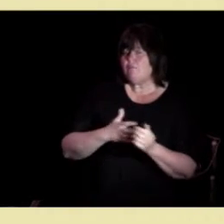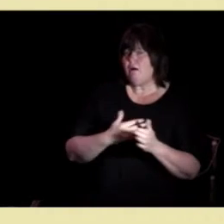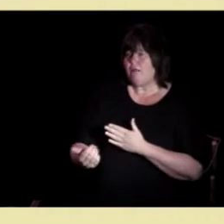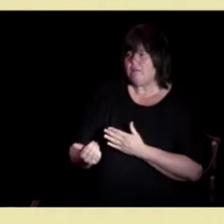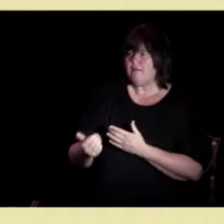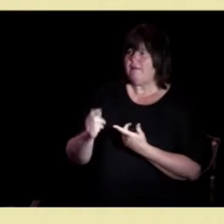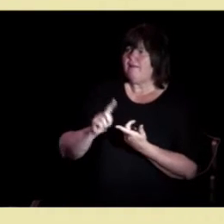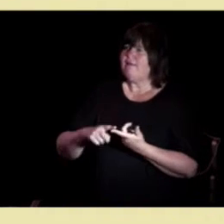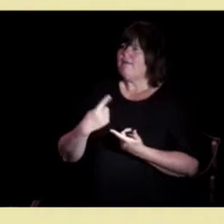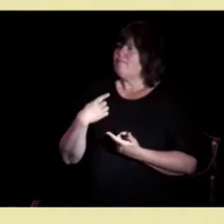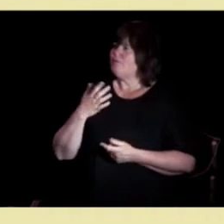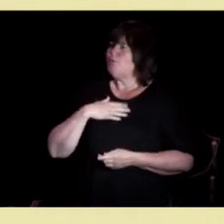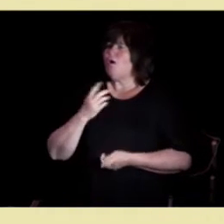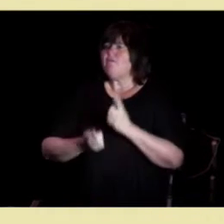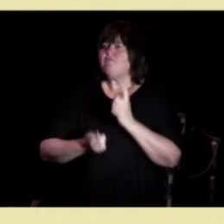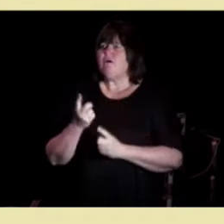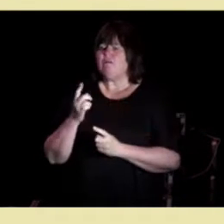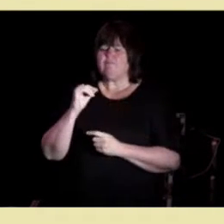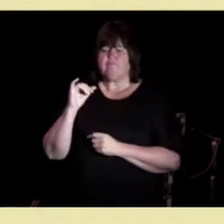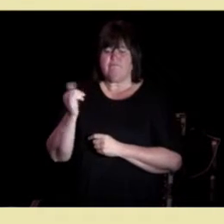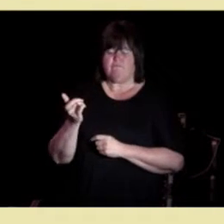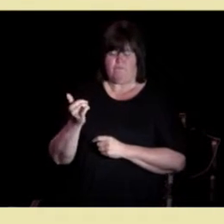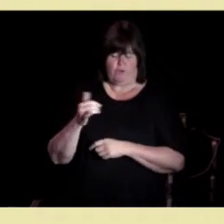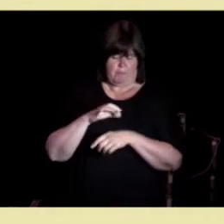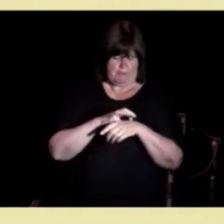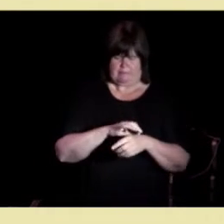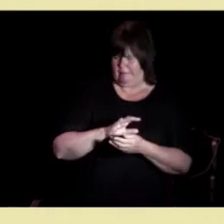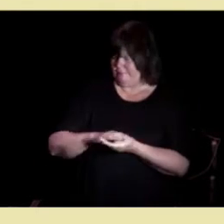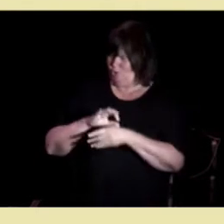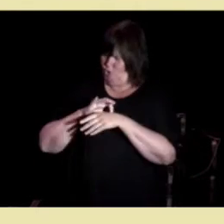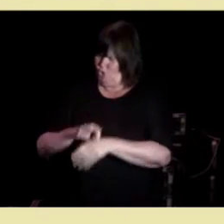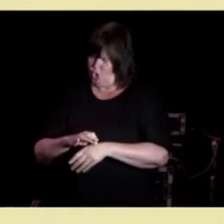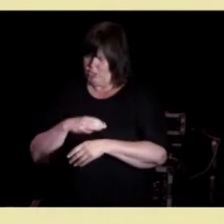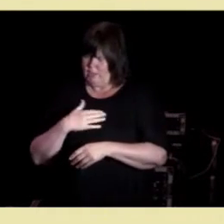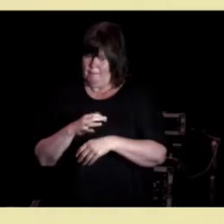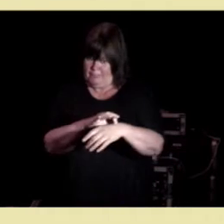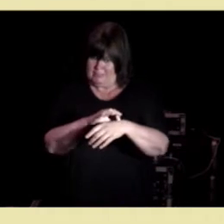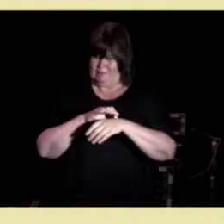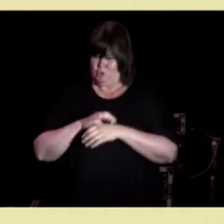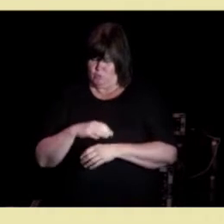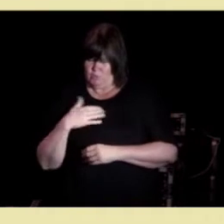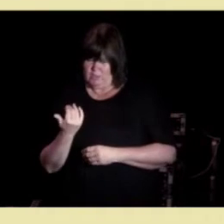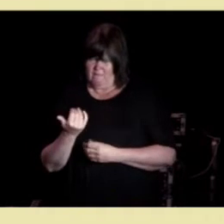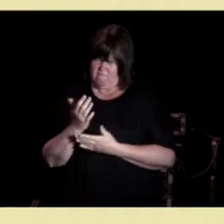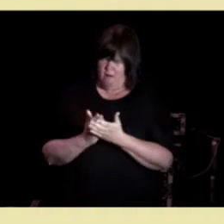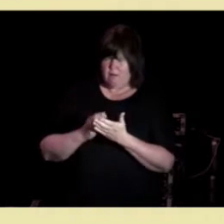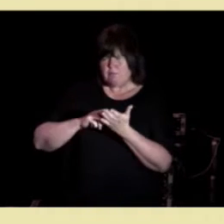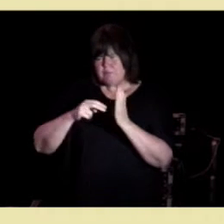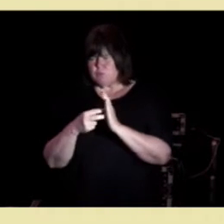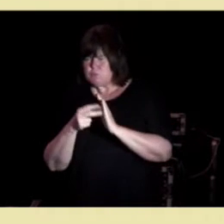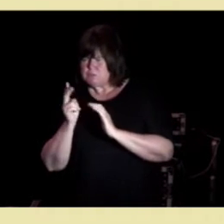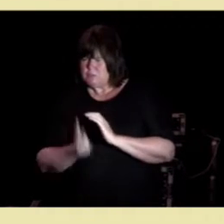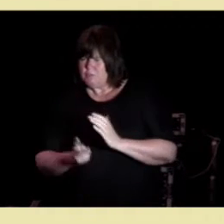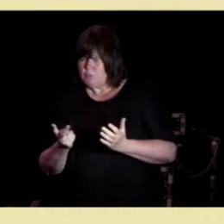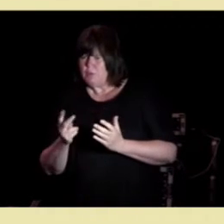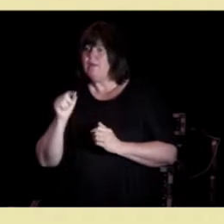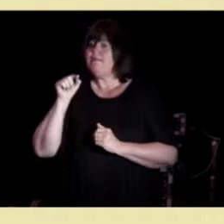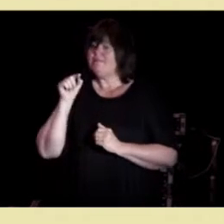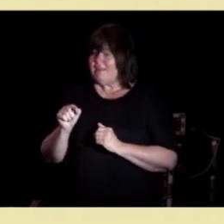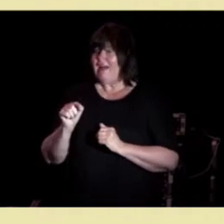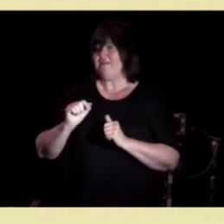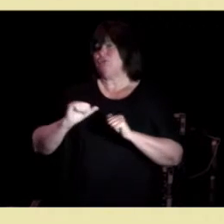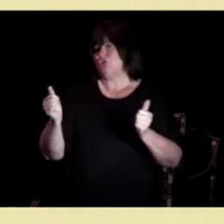der det finnes valg for både pasienten og doktoren om hvilke metoder og tilnærminger man skal bruke, da vises det større